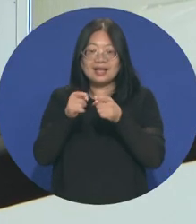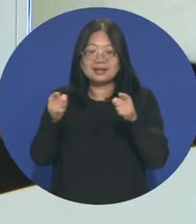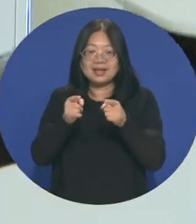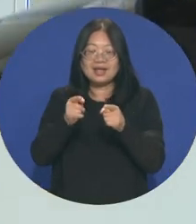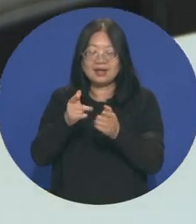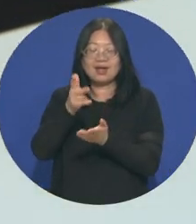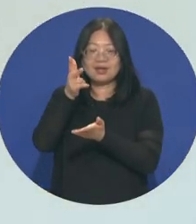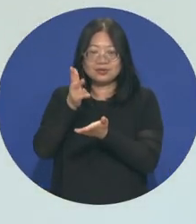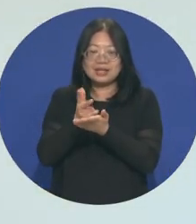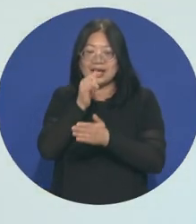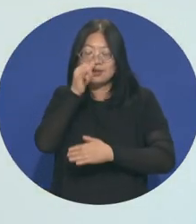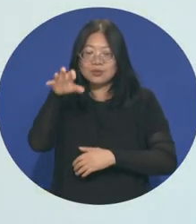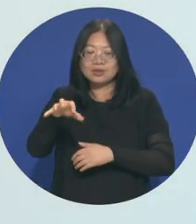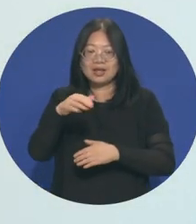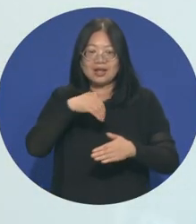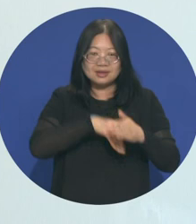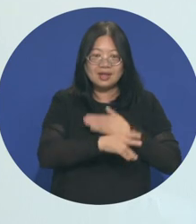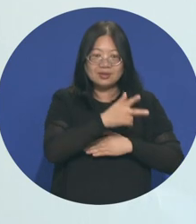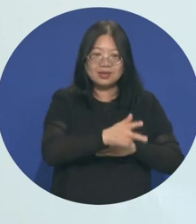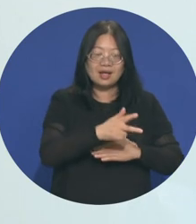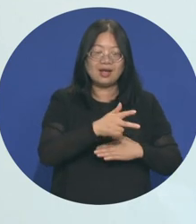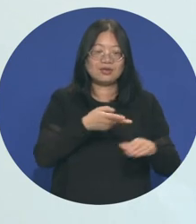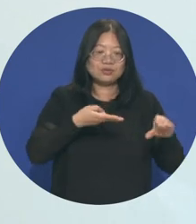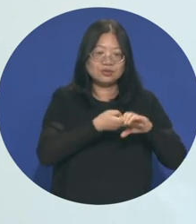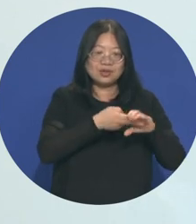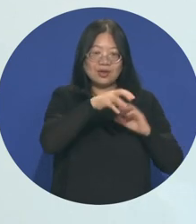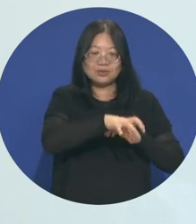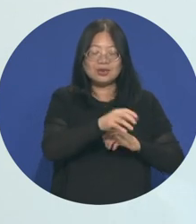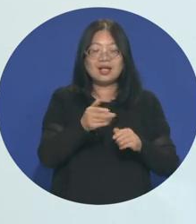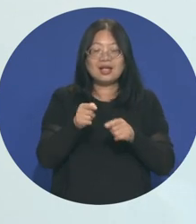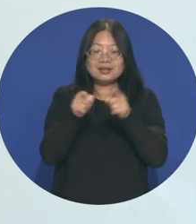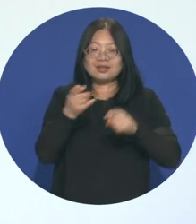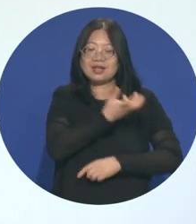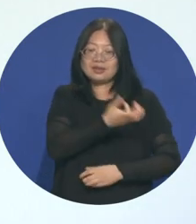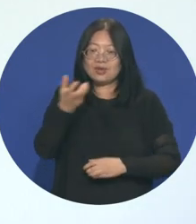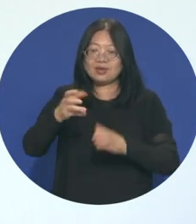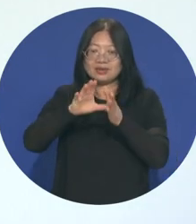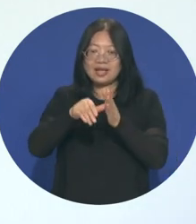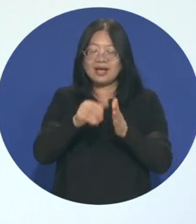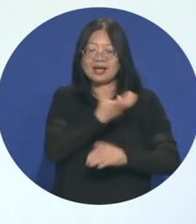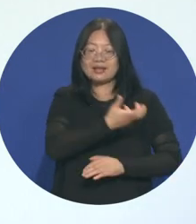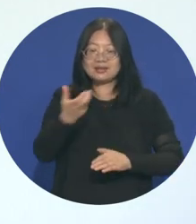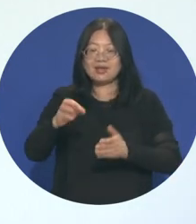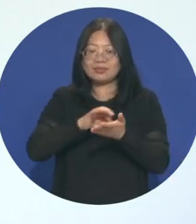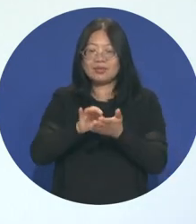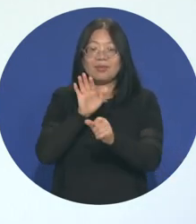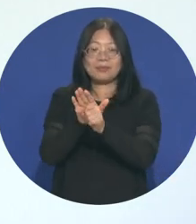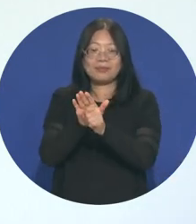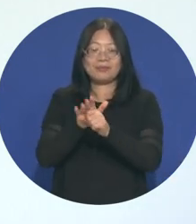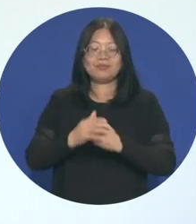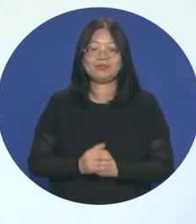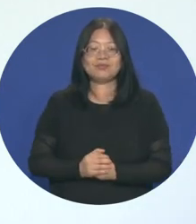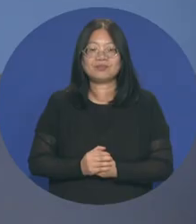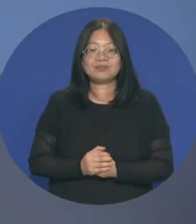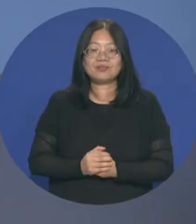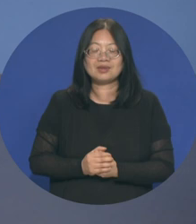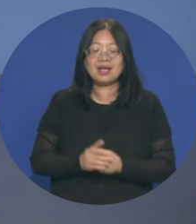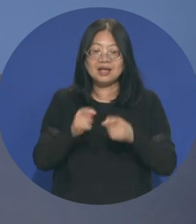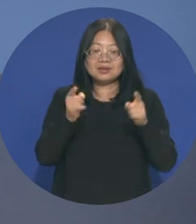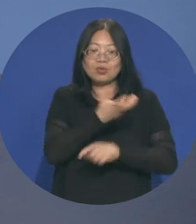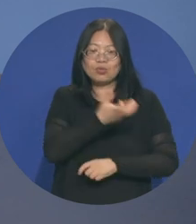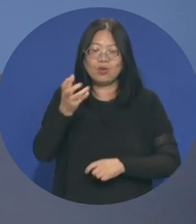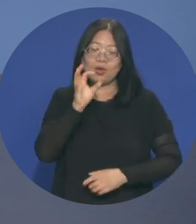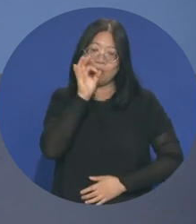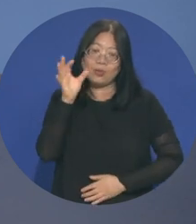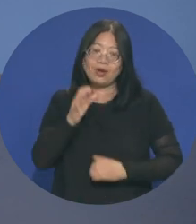지상에 주차장이 있는 공동주택에서 지하주차장 충전구역을 지상으로 이전하는 경우 이전 비용을 지원하는 방안,